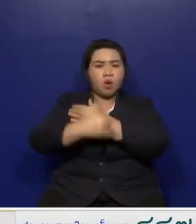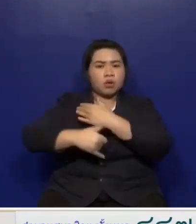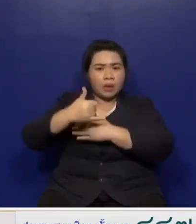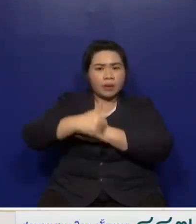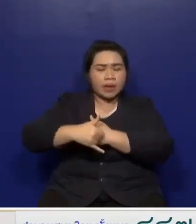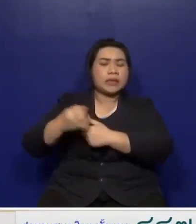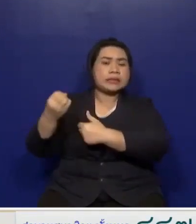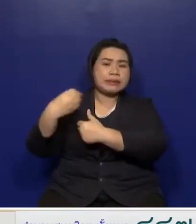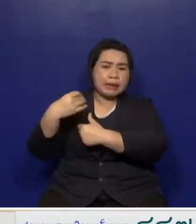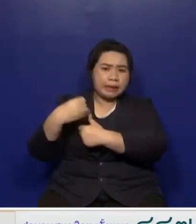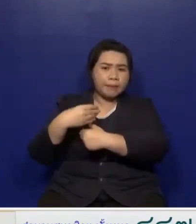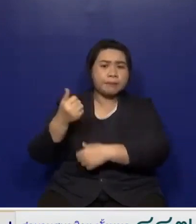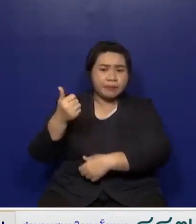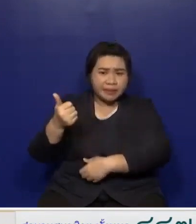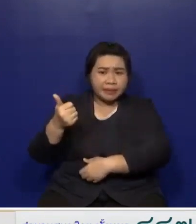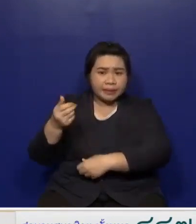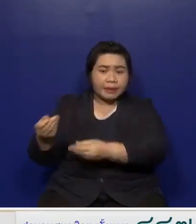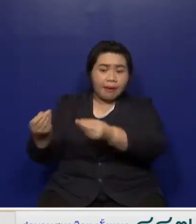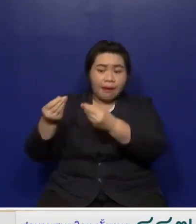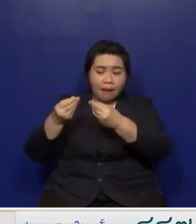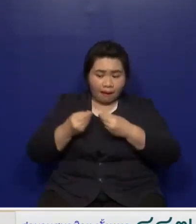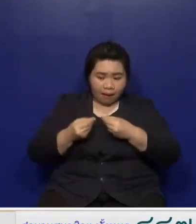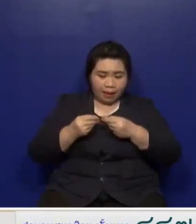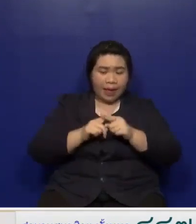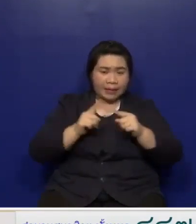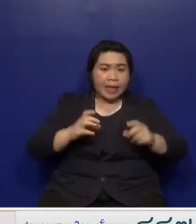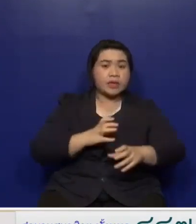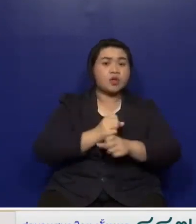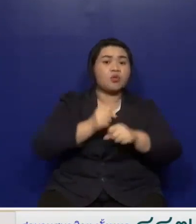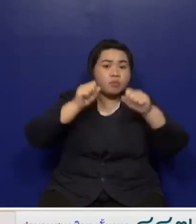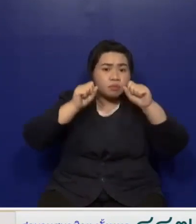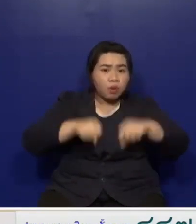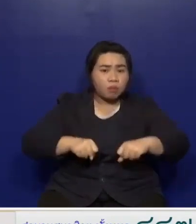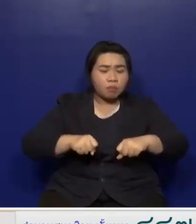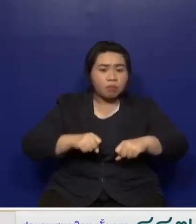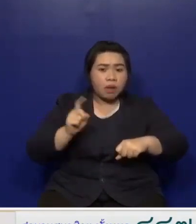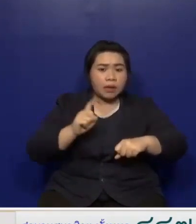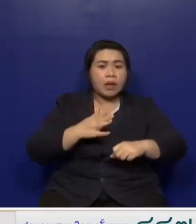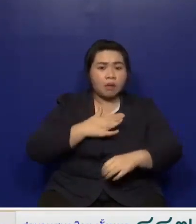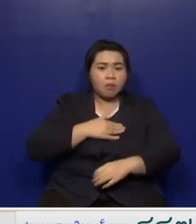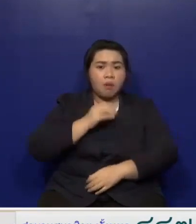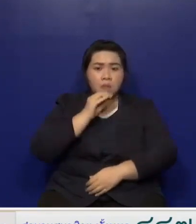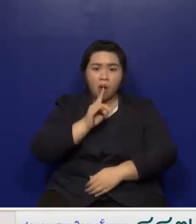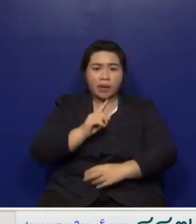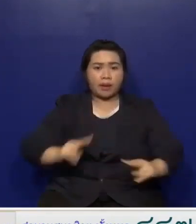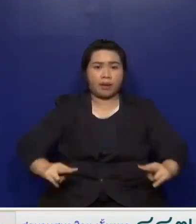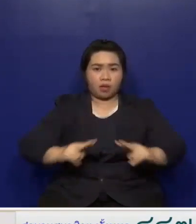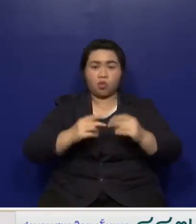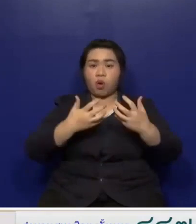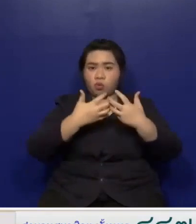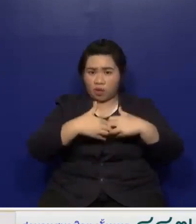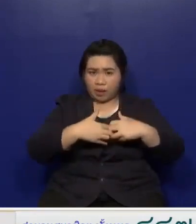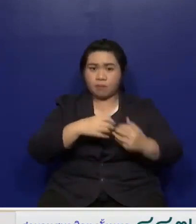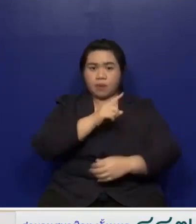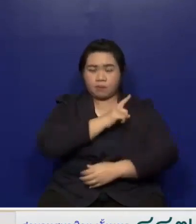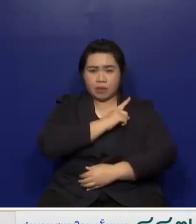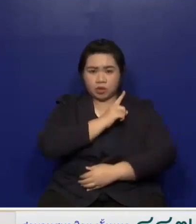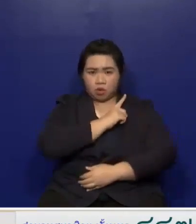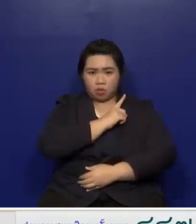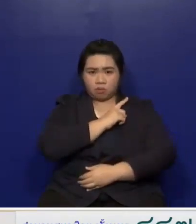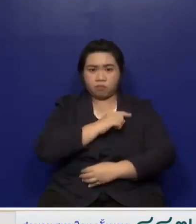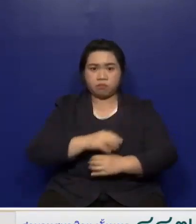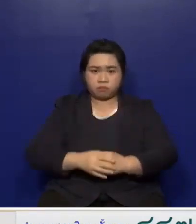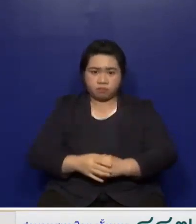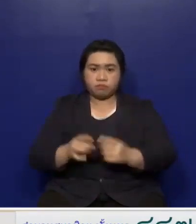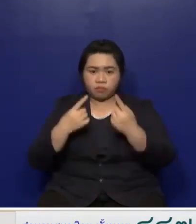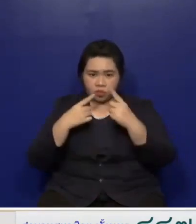ค่เสนอหน้า แต่ในที่สุดกำหนาการตดสนใจนะครัผมยืนยันวาอยู่ที่กระส่วสากรรมครัครัข